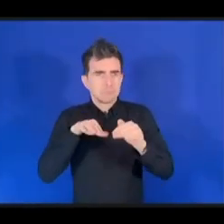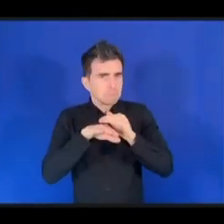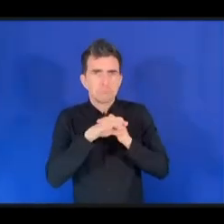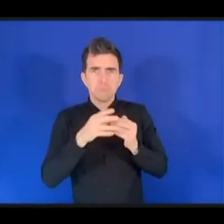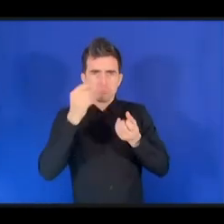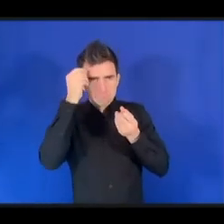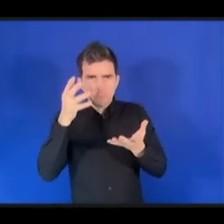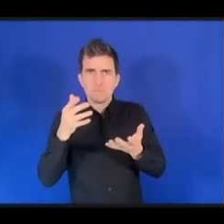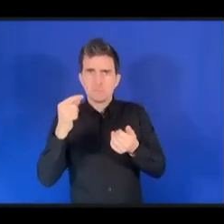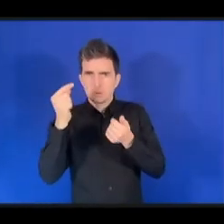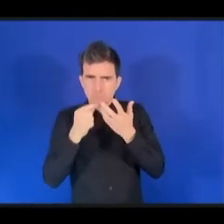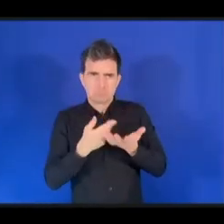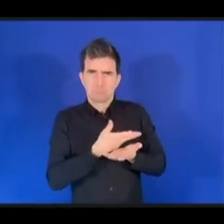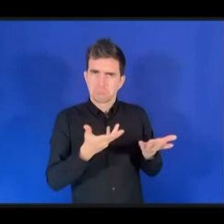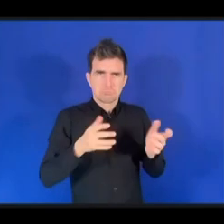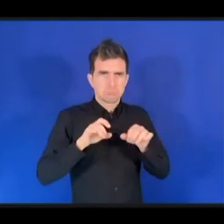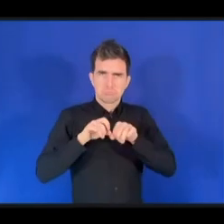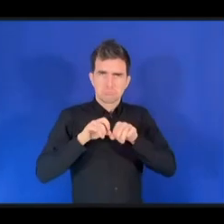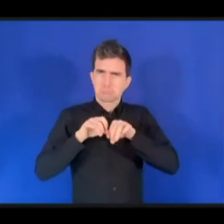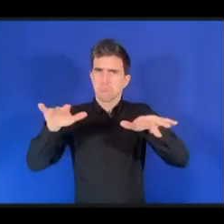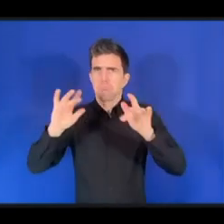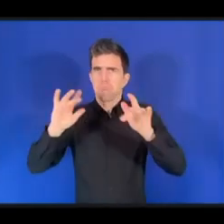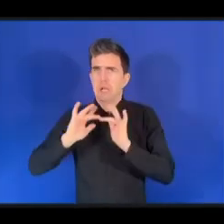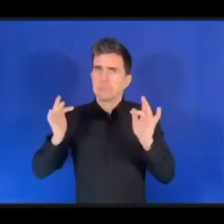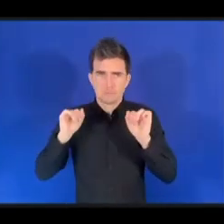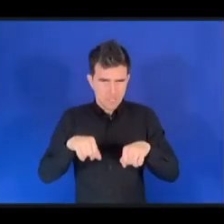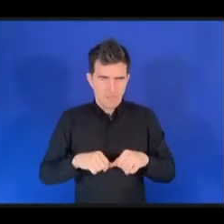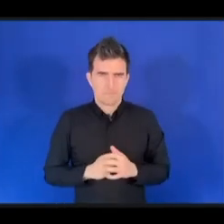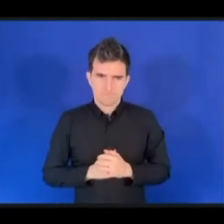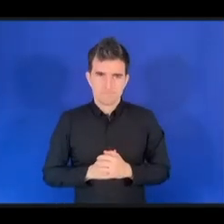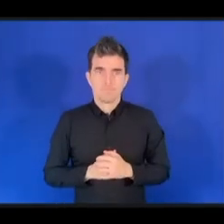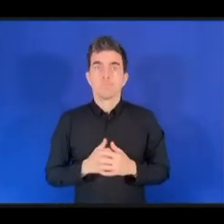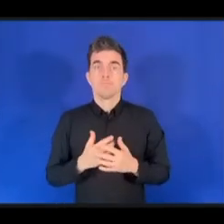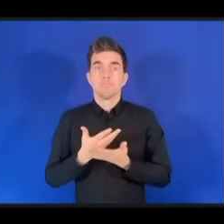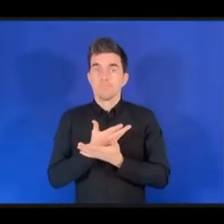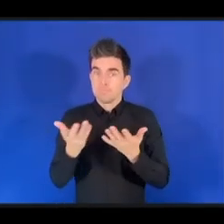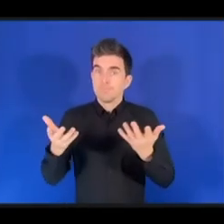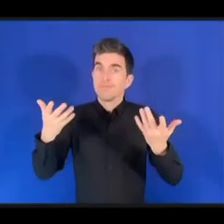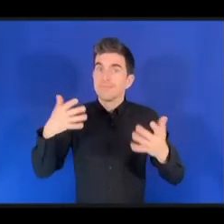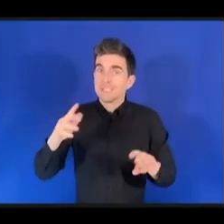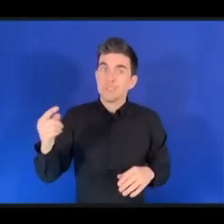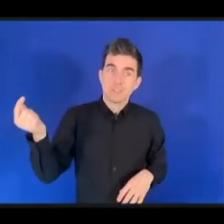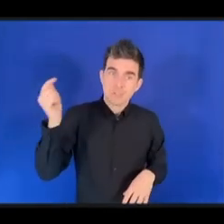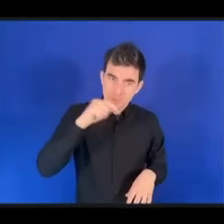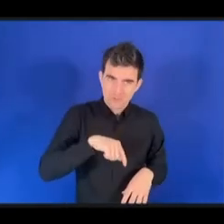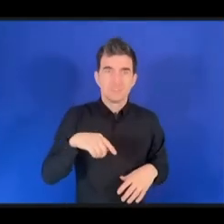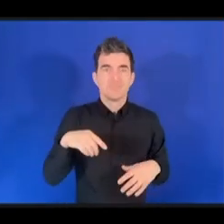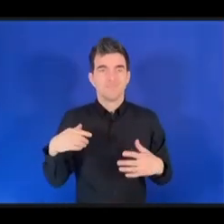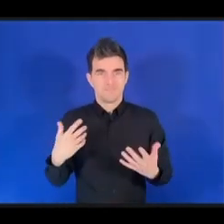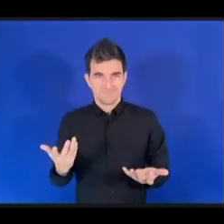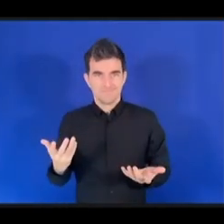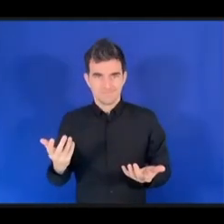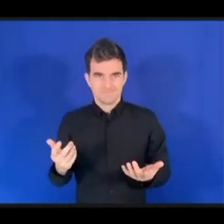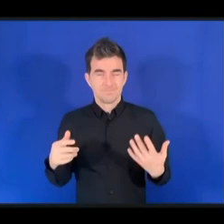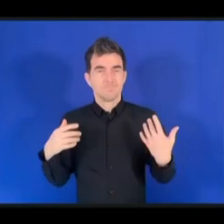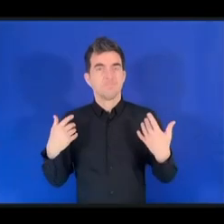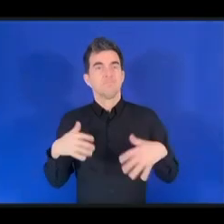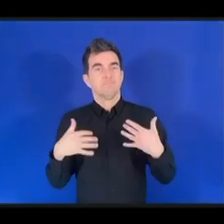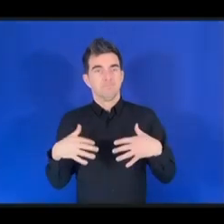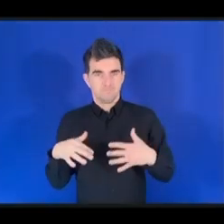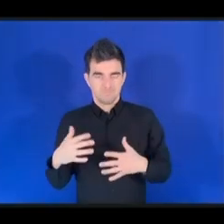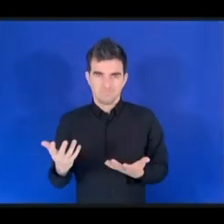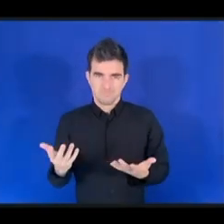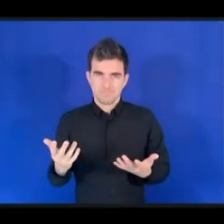半分です10回以上来たという人がたくさんおれ